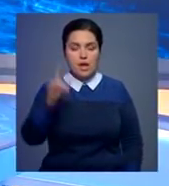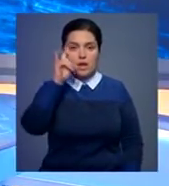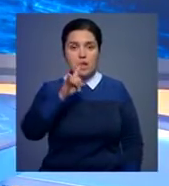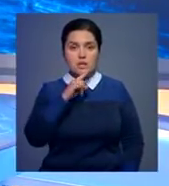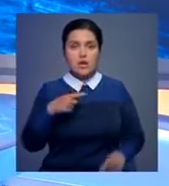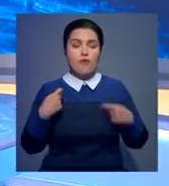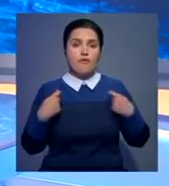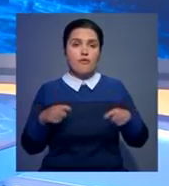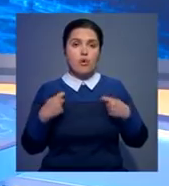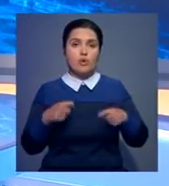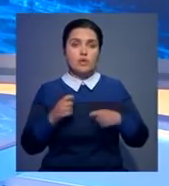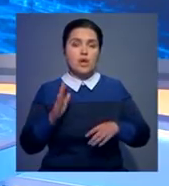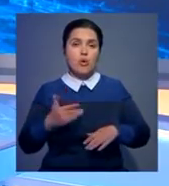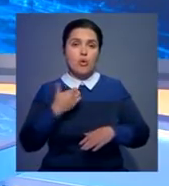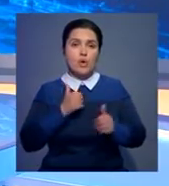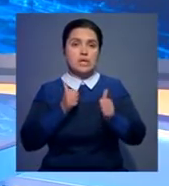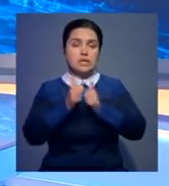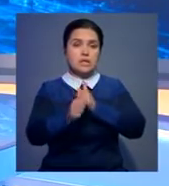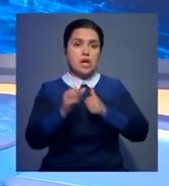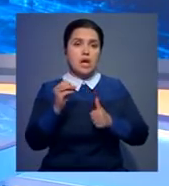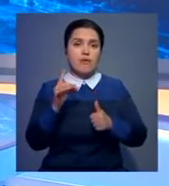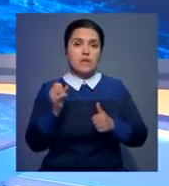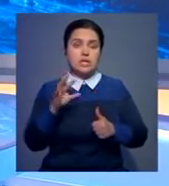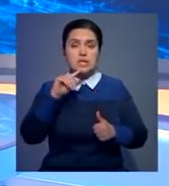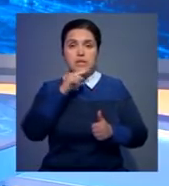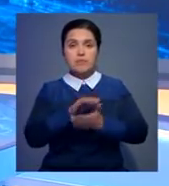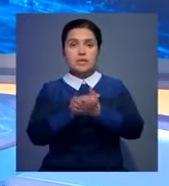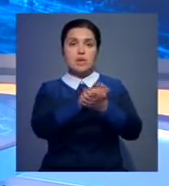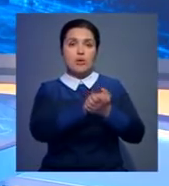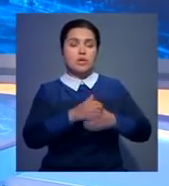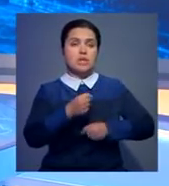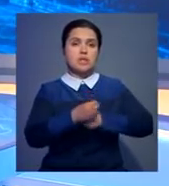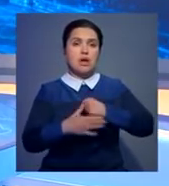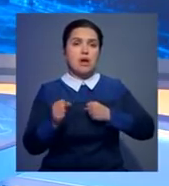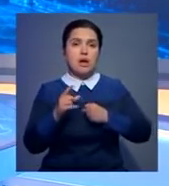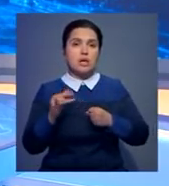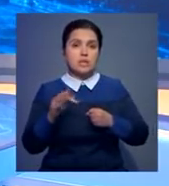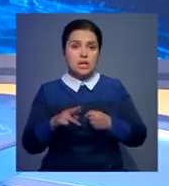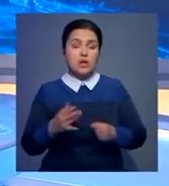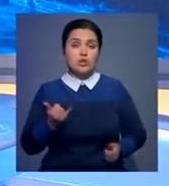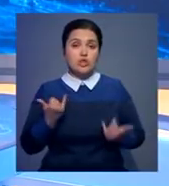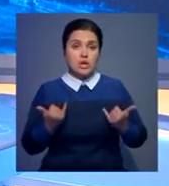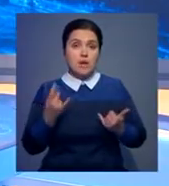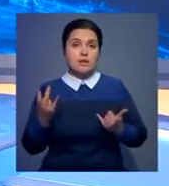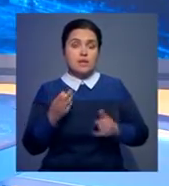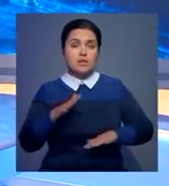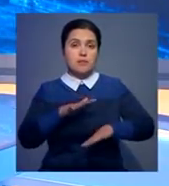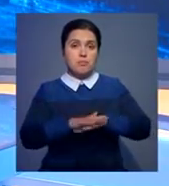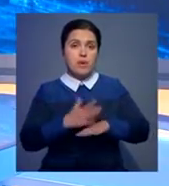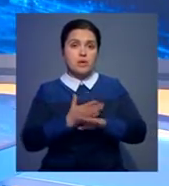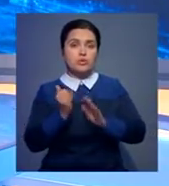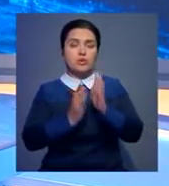Казахстанский фондовый рынок нацелен на лидерство в странах Евразийского экономического союза и Центральноазиатского региона. В настоящее время Нацбанк